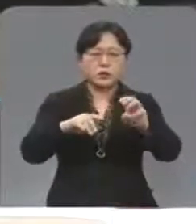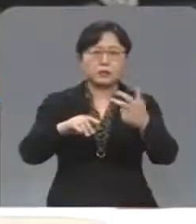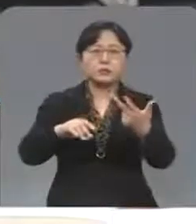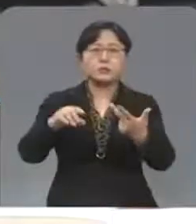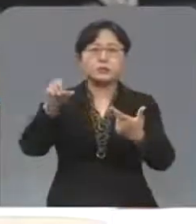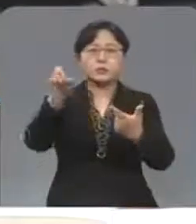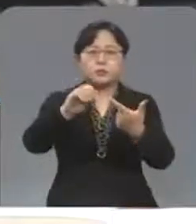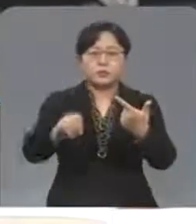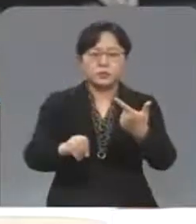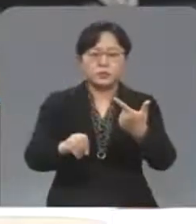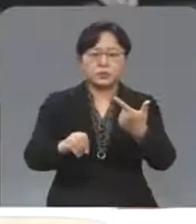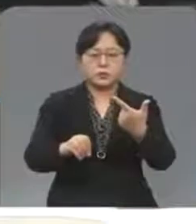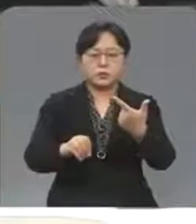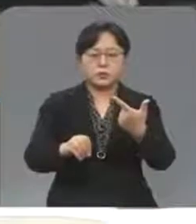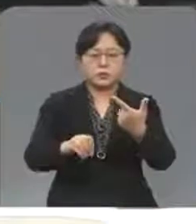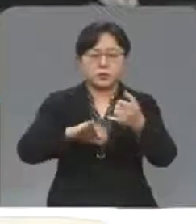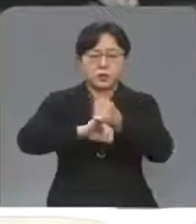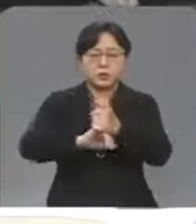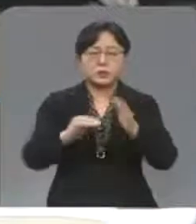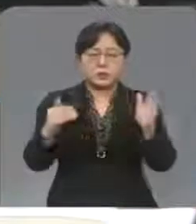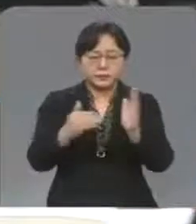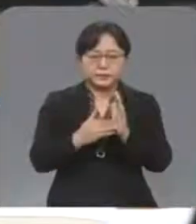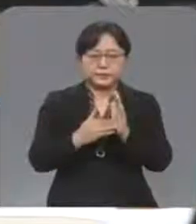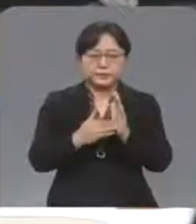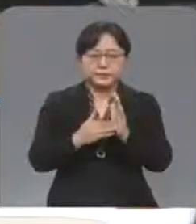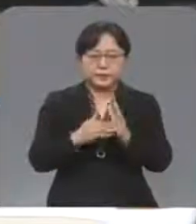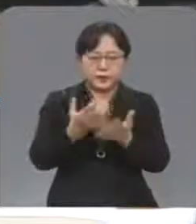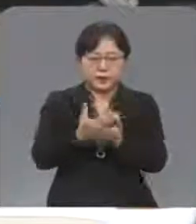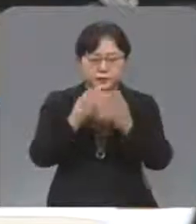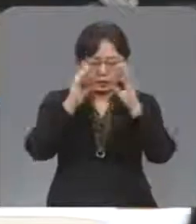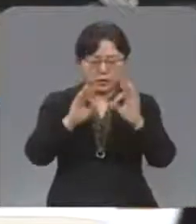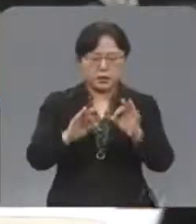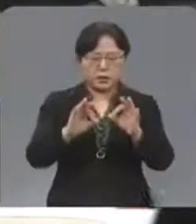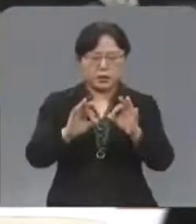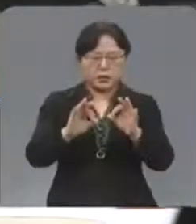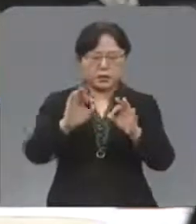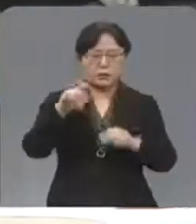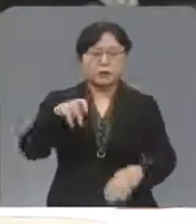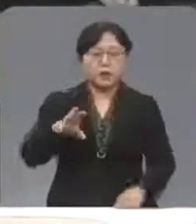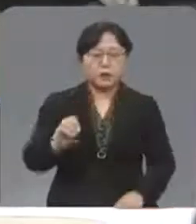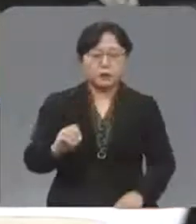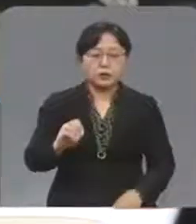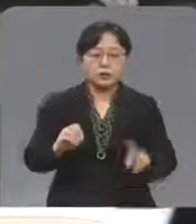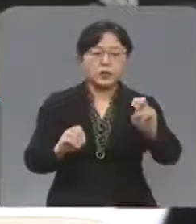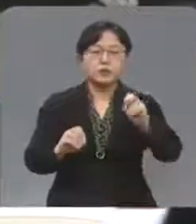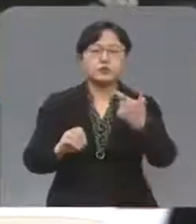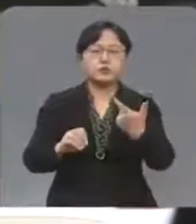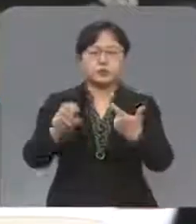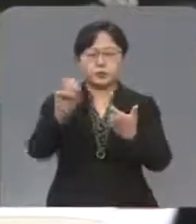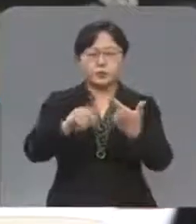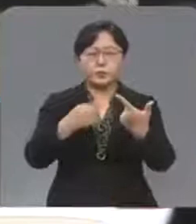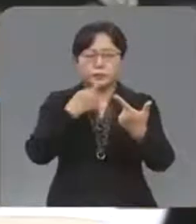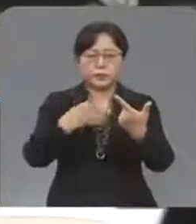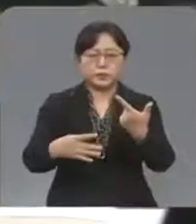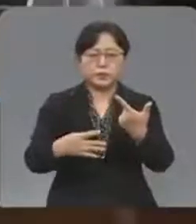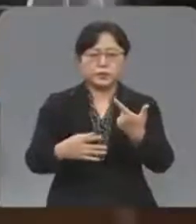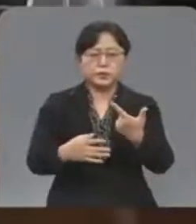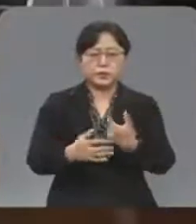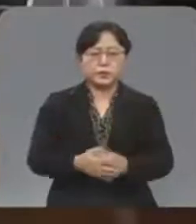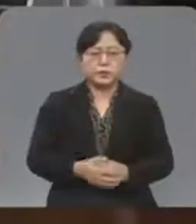넘는 공공기여를 약속을 했는데 제가 이 서류를 살펴보니까 부영 같은 경우는 26%밖에 안